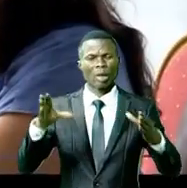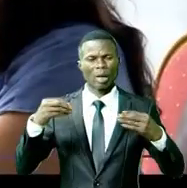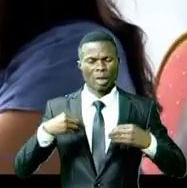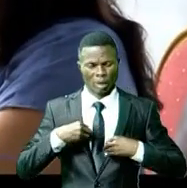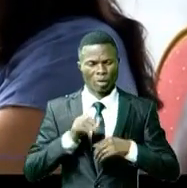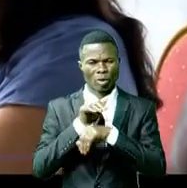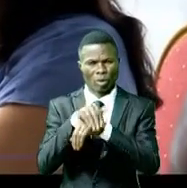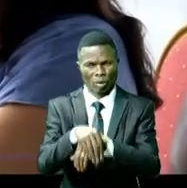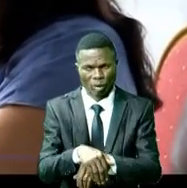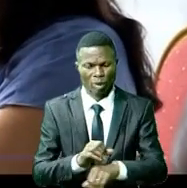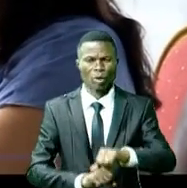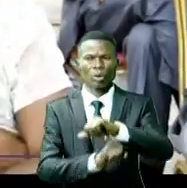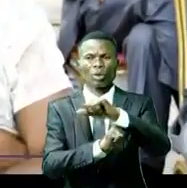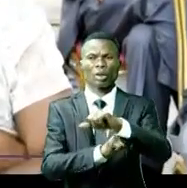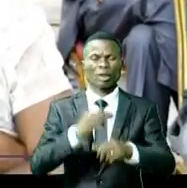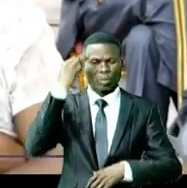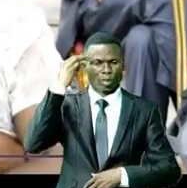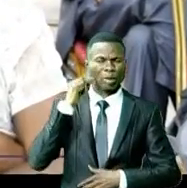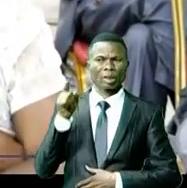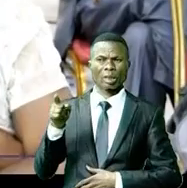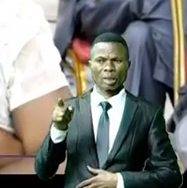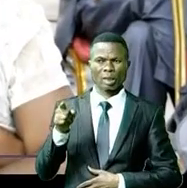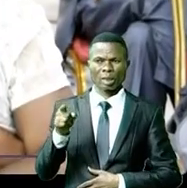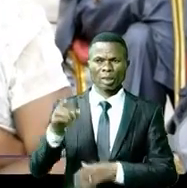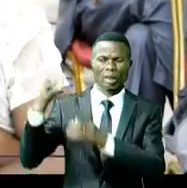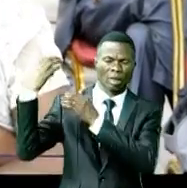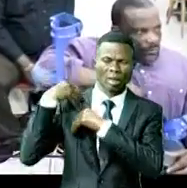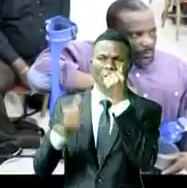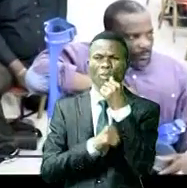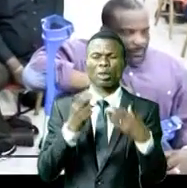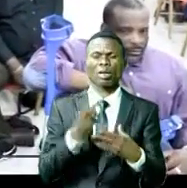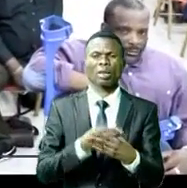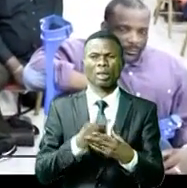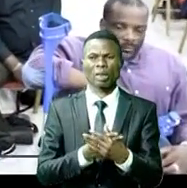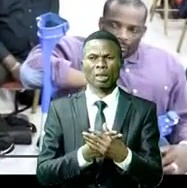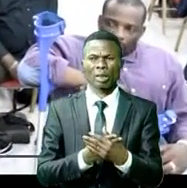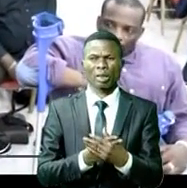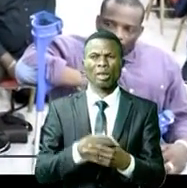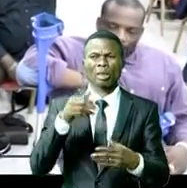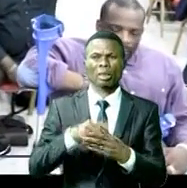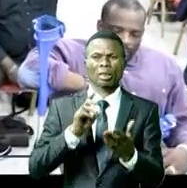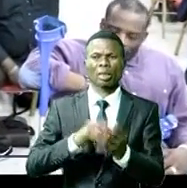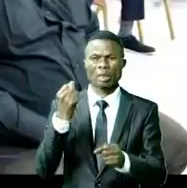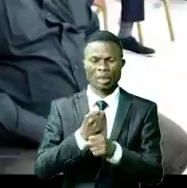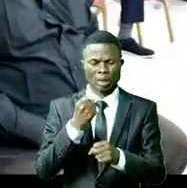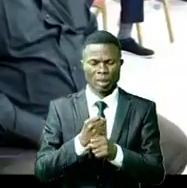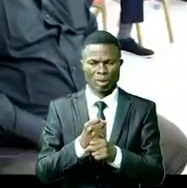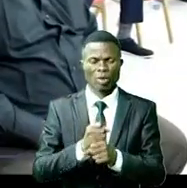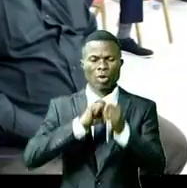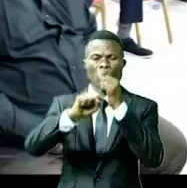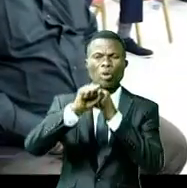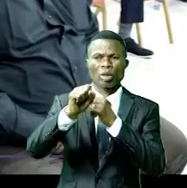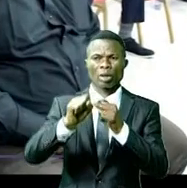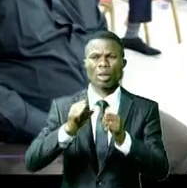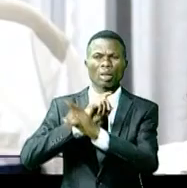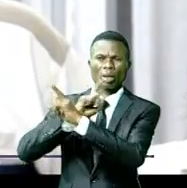leurs engagements d'accompagner le ministère délégué en charge de PVH APV dans le processus de la promotion et